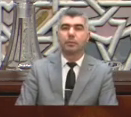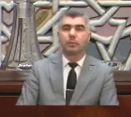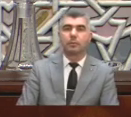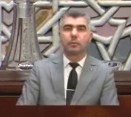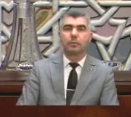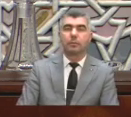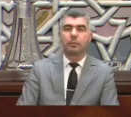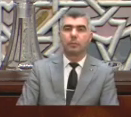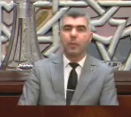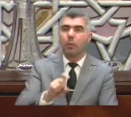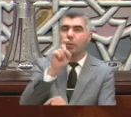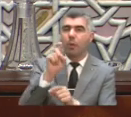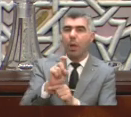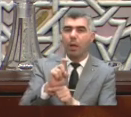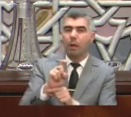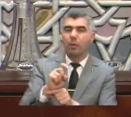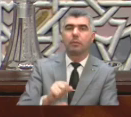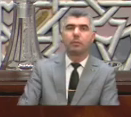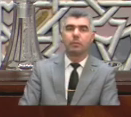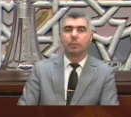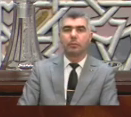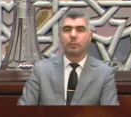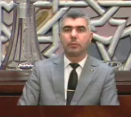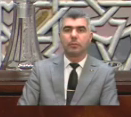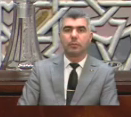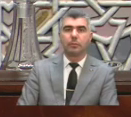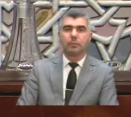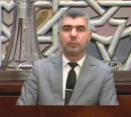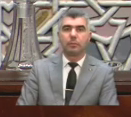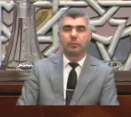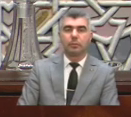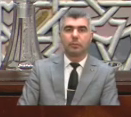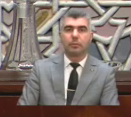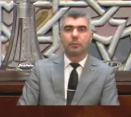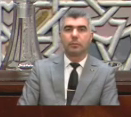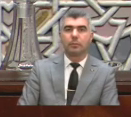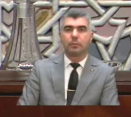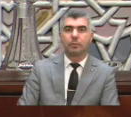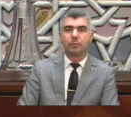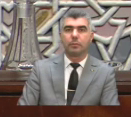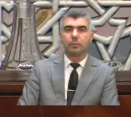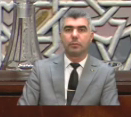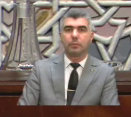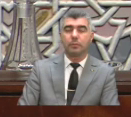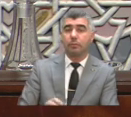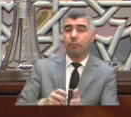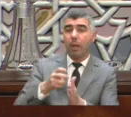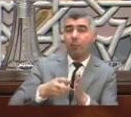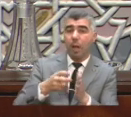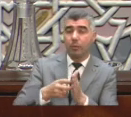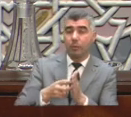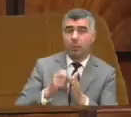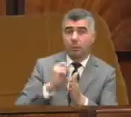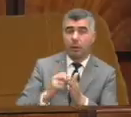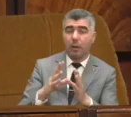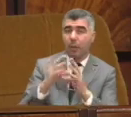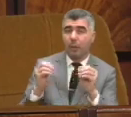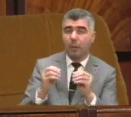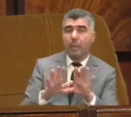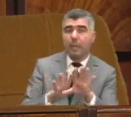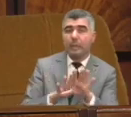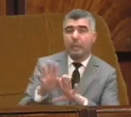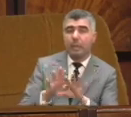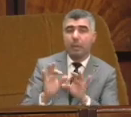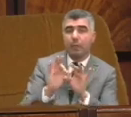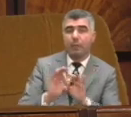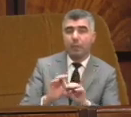الاتحادية، فليتفضل أحد وضع السؤال. تفضلوا السيدة النائبة المحترمة. القطاع السككي الفاقد لنجاعه التدبير،